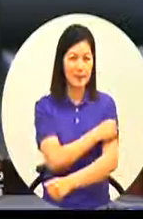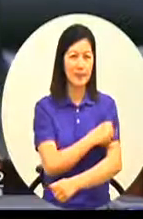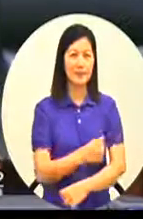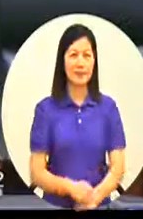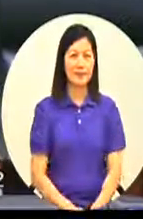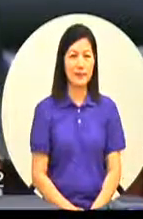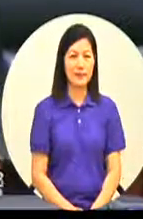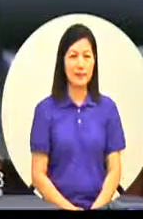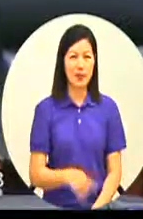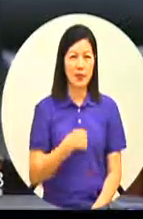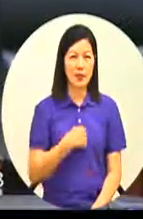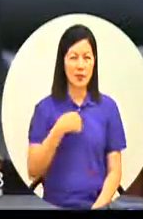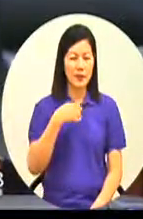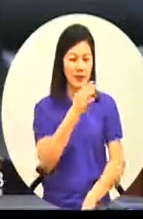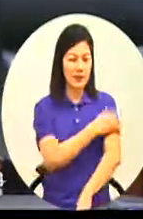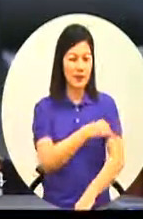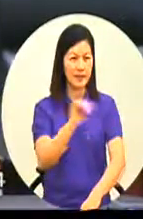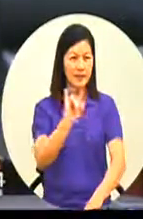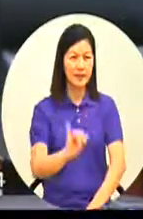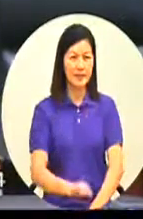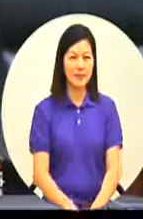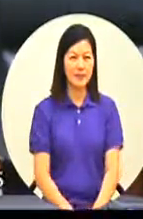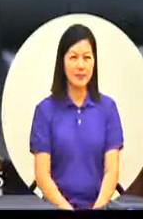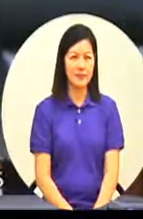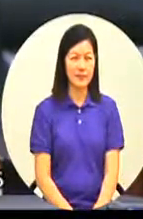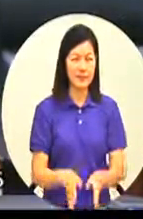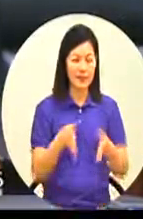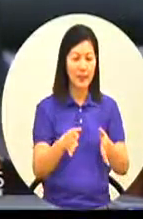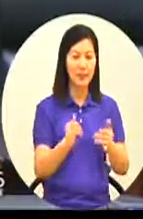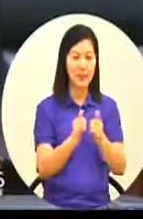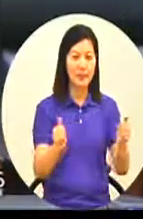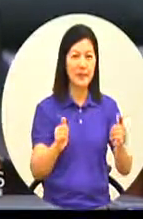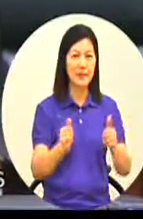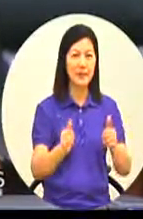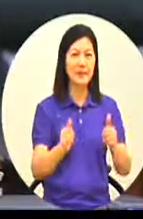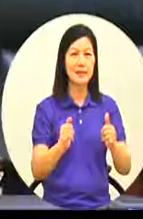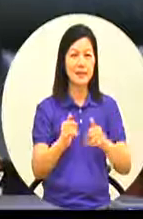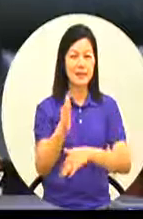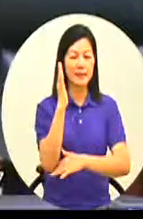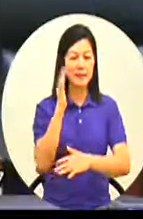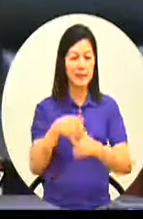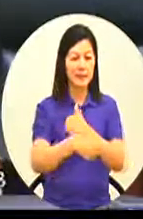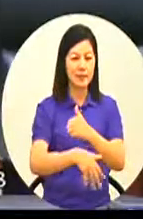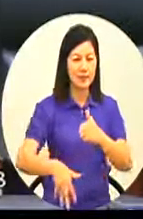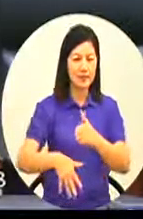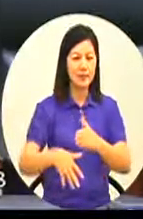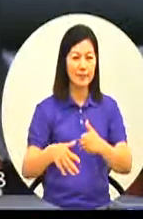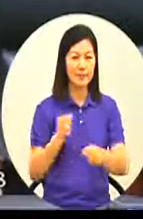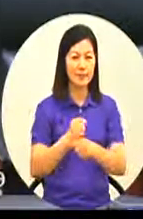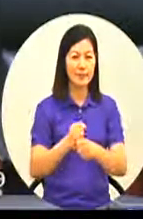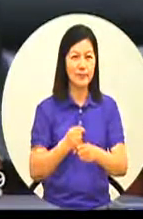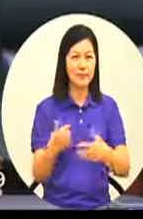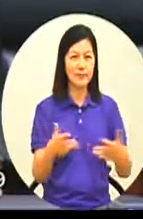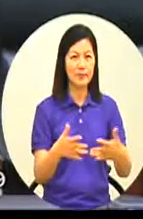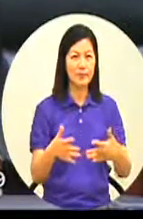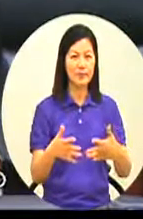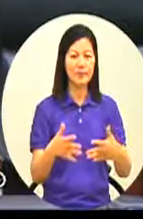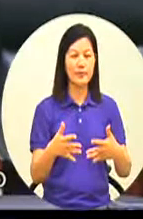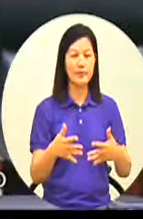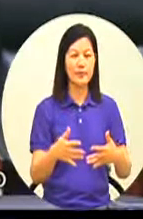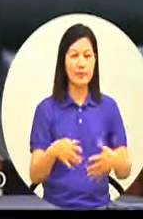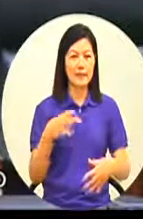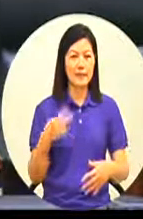席陈翠鸾，哦，针对我们民政部门业务报告咨询。首先，针对我们秘书处